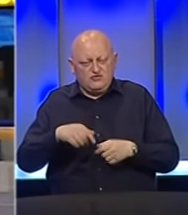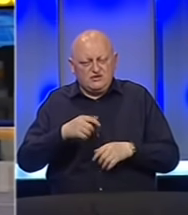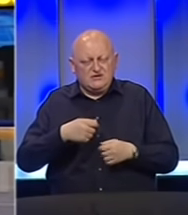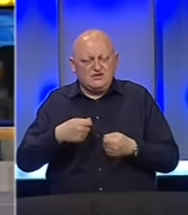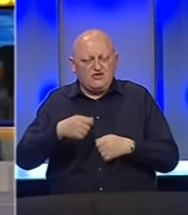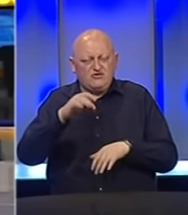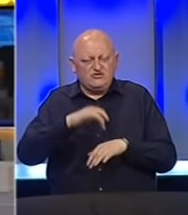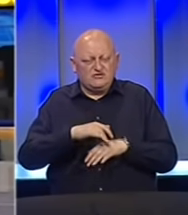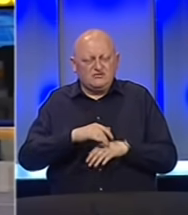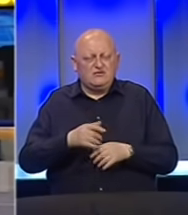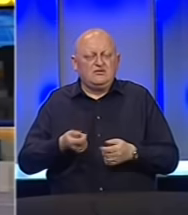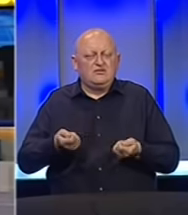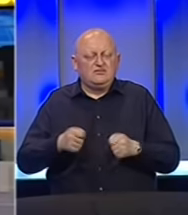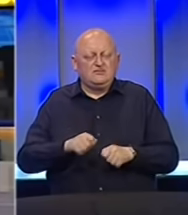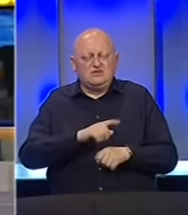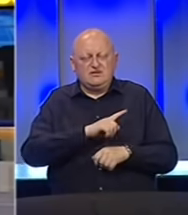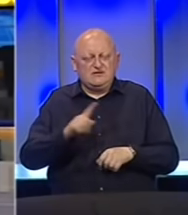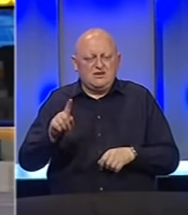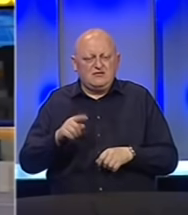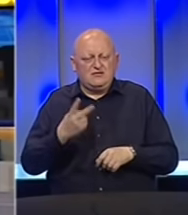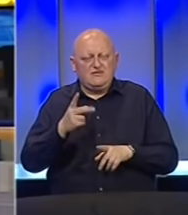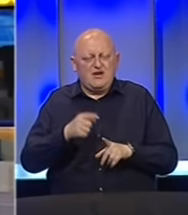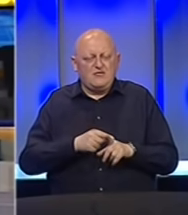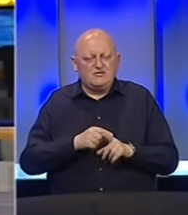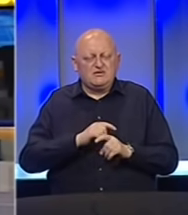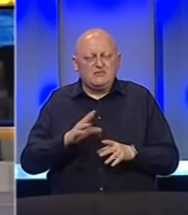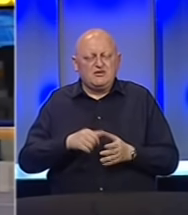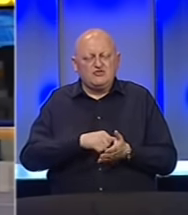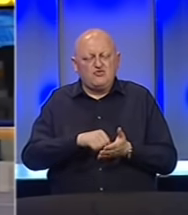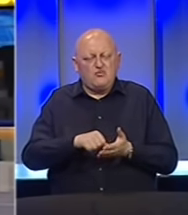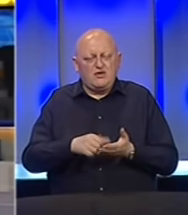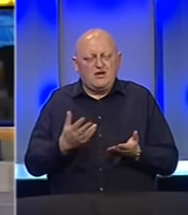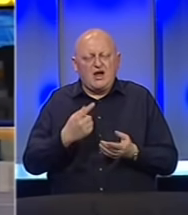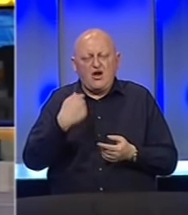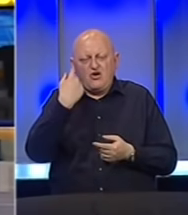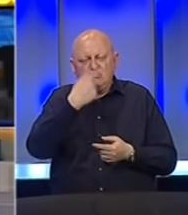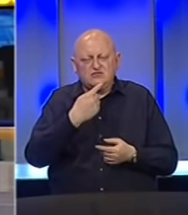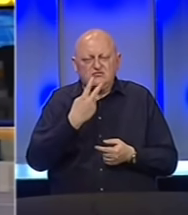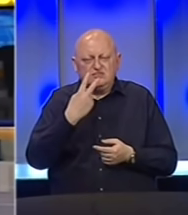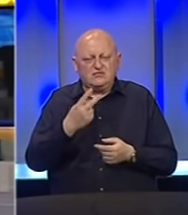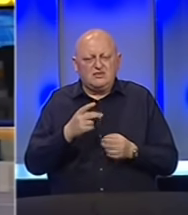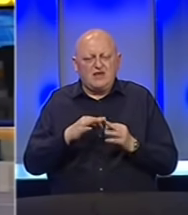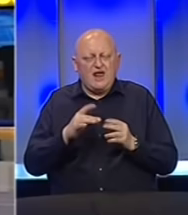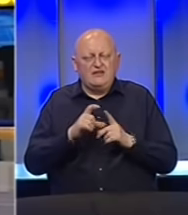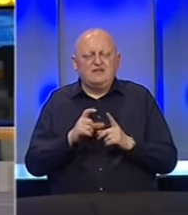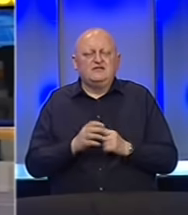trgovačkih centara i dalje su pod zabranom i već dva mjeseca bez kupaca. Kako to izgleda, provjerio Alem